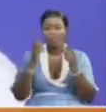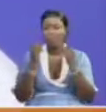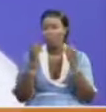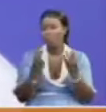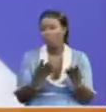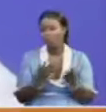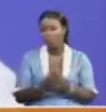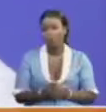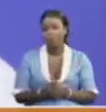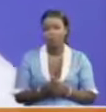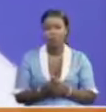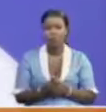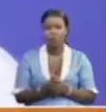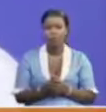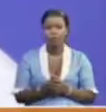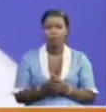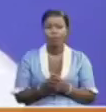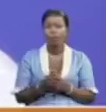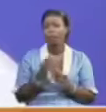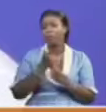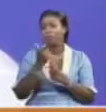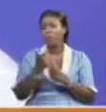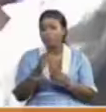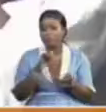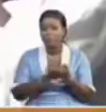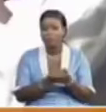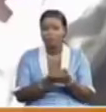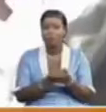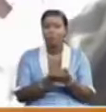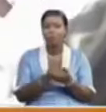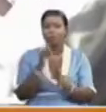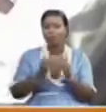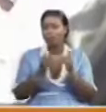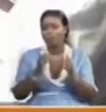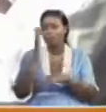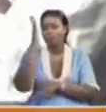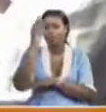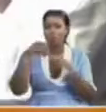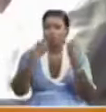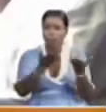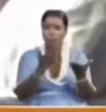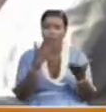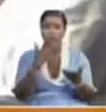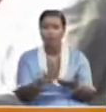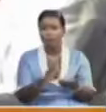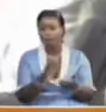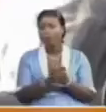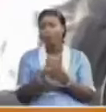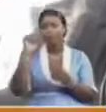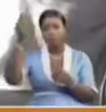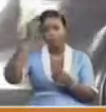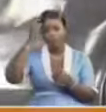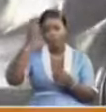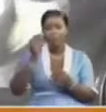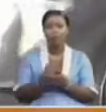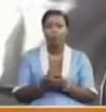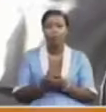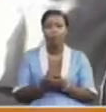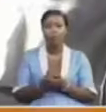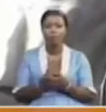matière c'est pourquoi vous devriez impliquer tout le monde car cela est à la fois une démarche de mobilisation